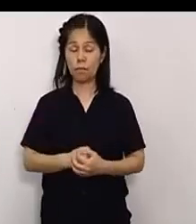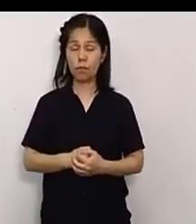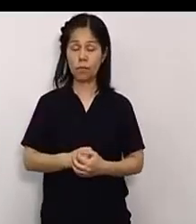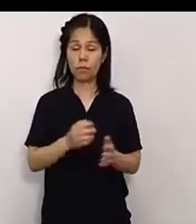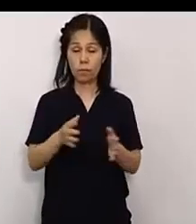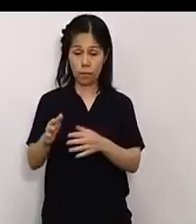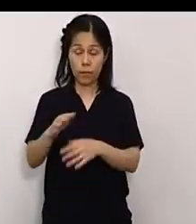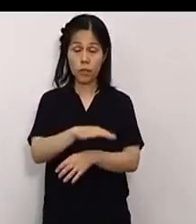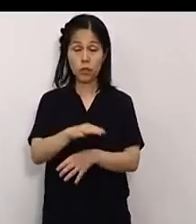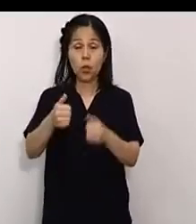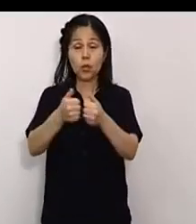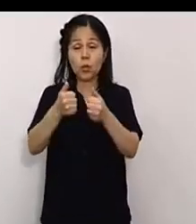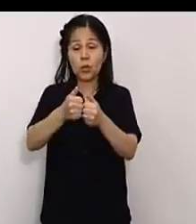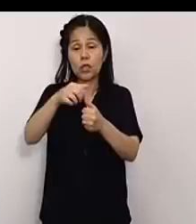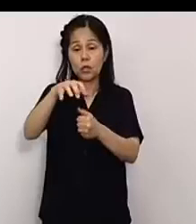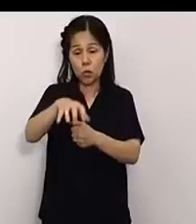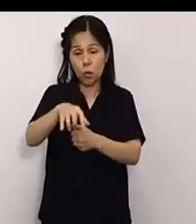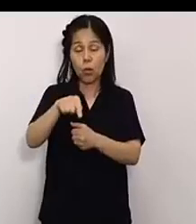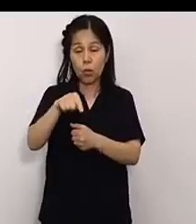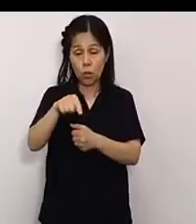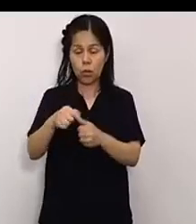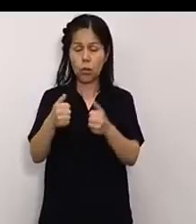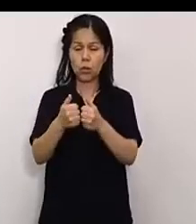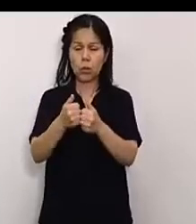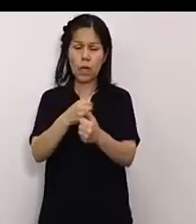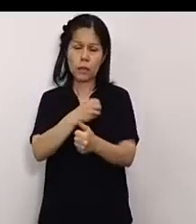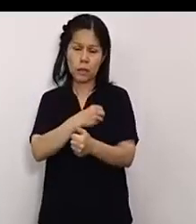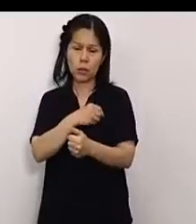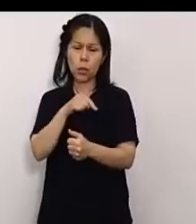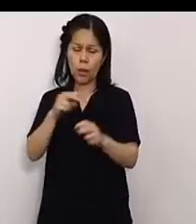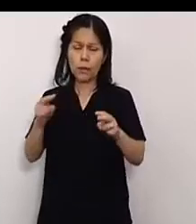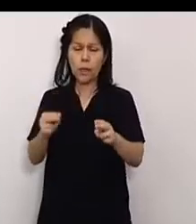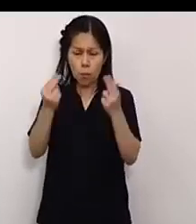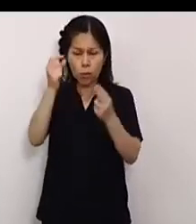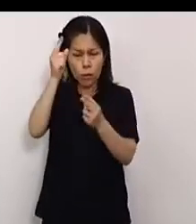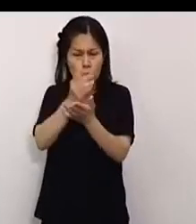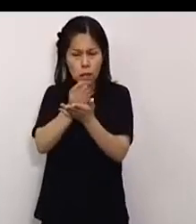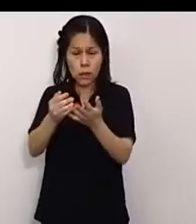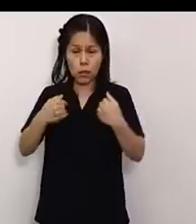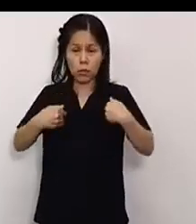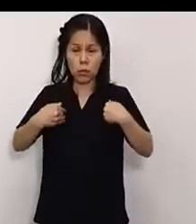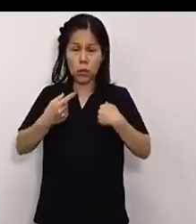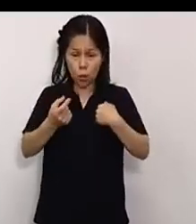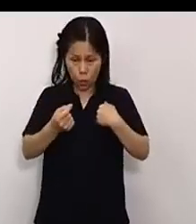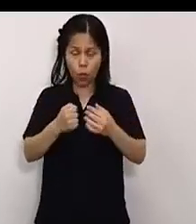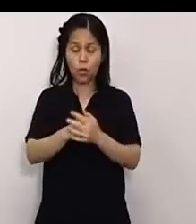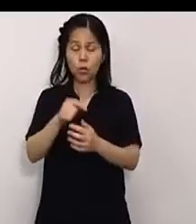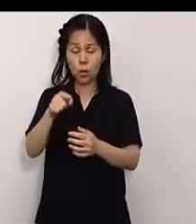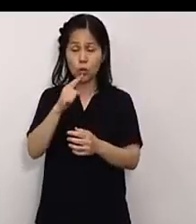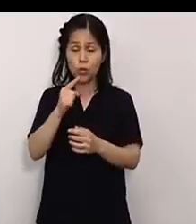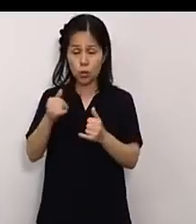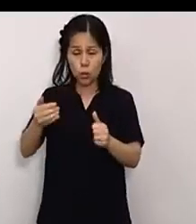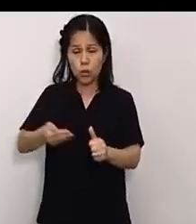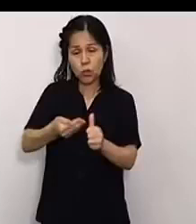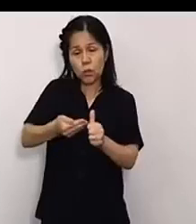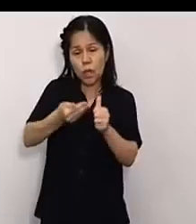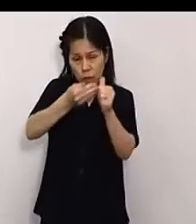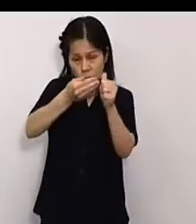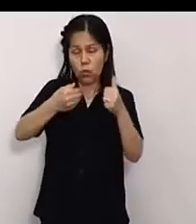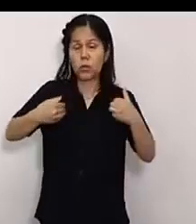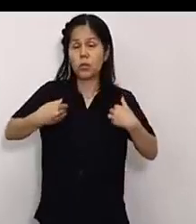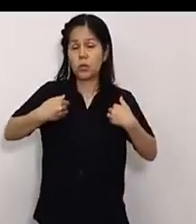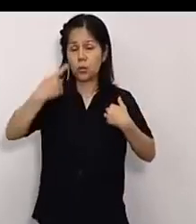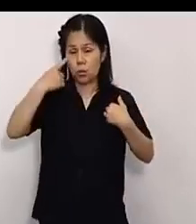童相談所に関してはやっぱり相談員専門的な知識が必要ですから、そういう人たちを育成するっていうことも重要です